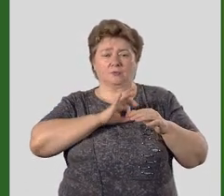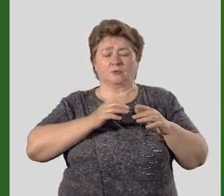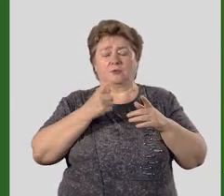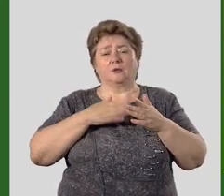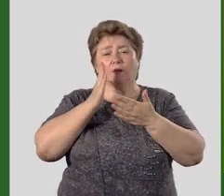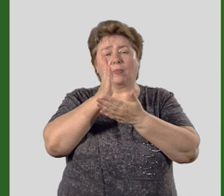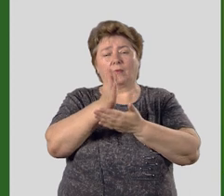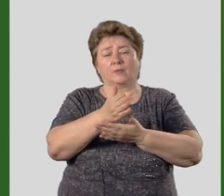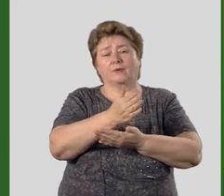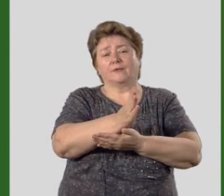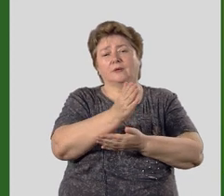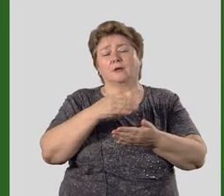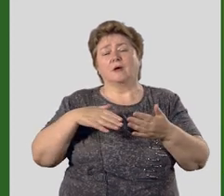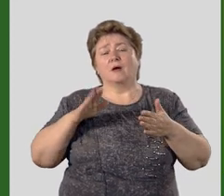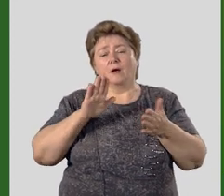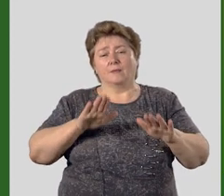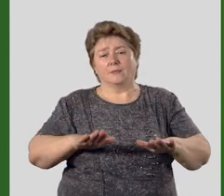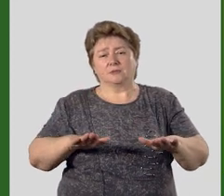для ориентирования местности.